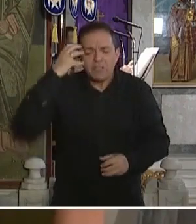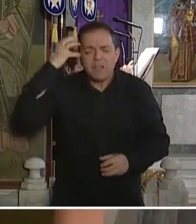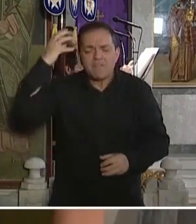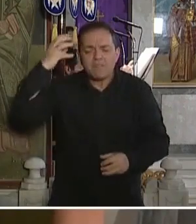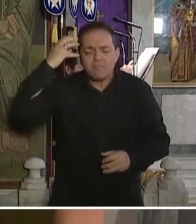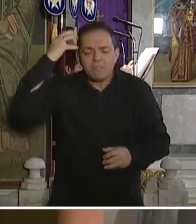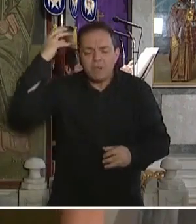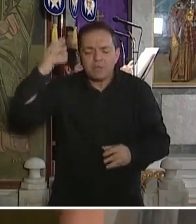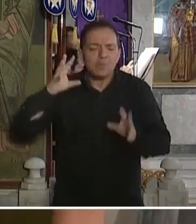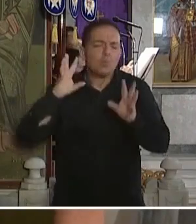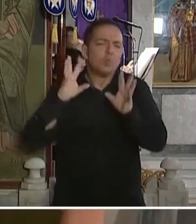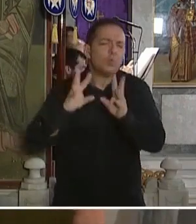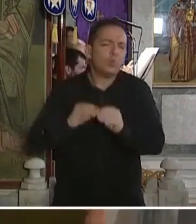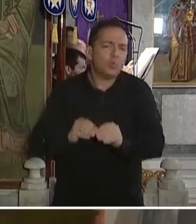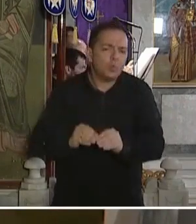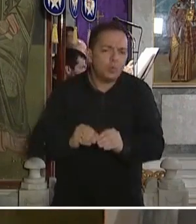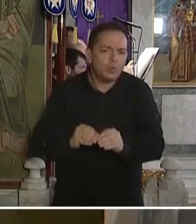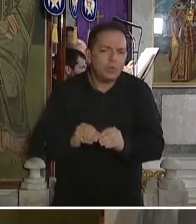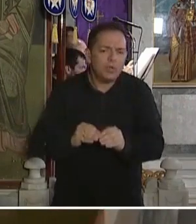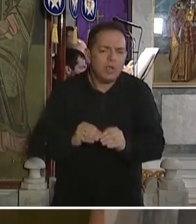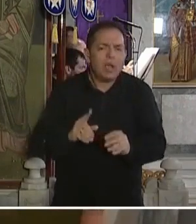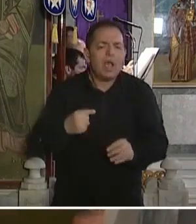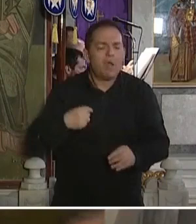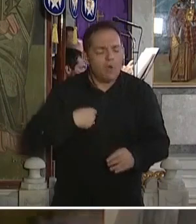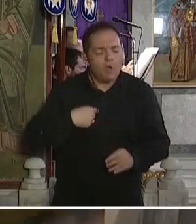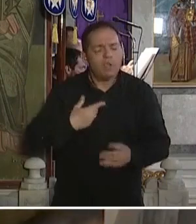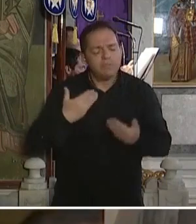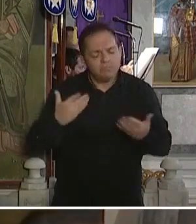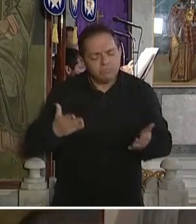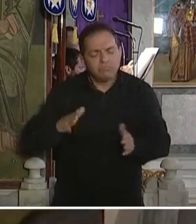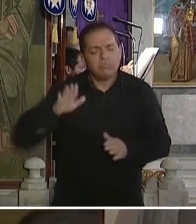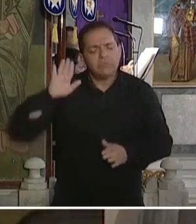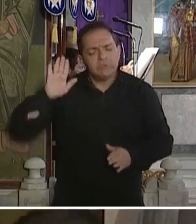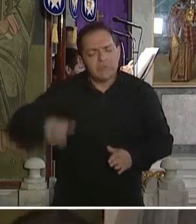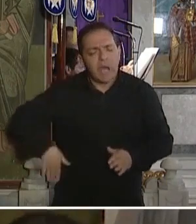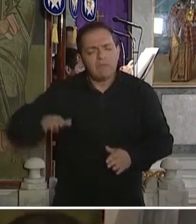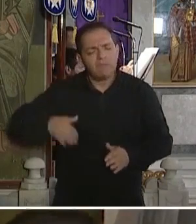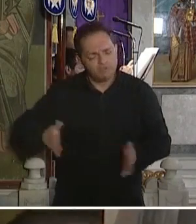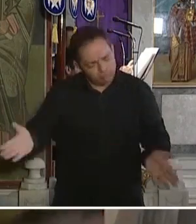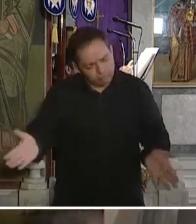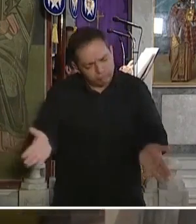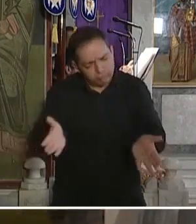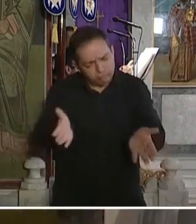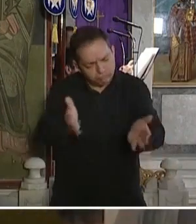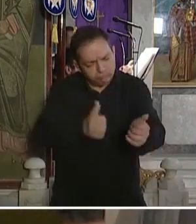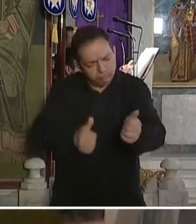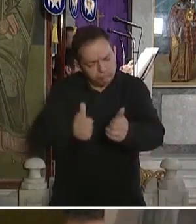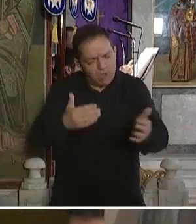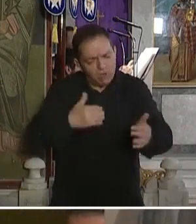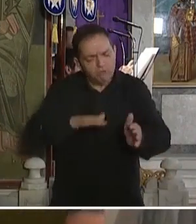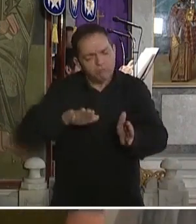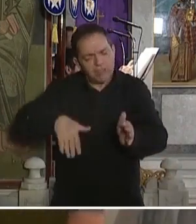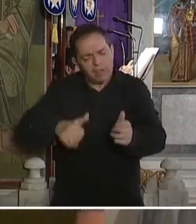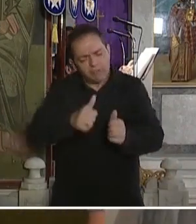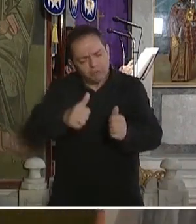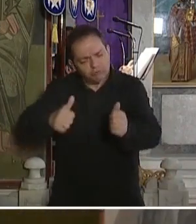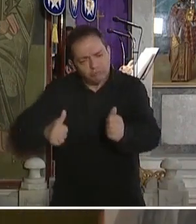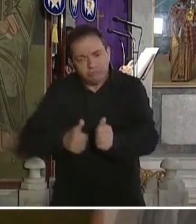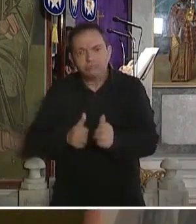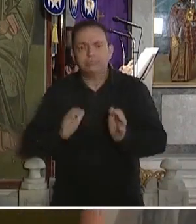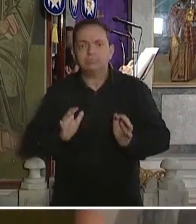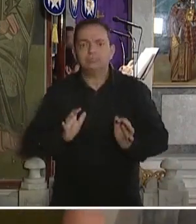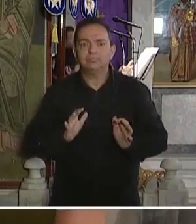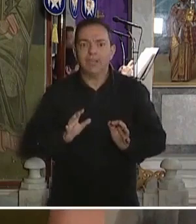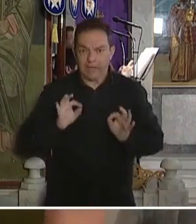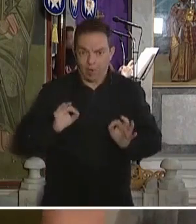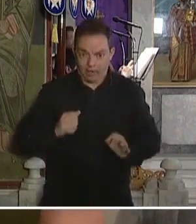λογική είναι η θέση του εσχάτου, δεν είναι του πρώτου. Ενώ το φυσικό, τον εγωισμό